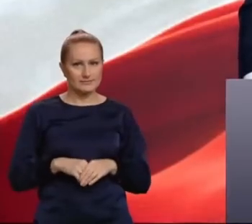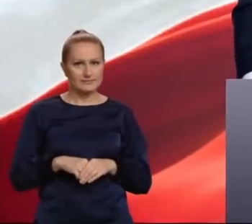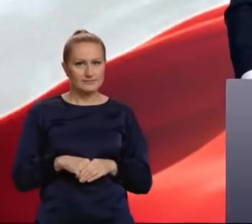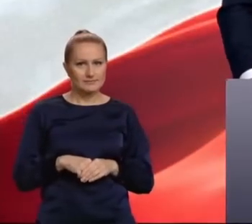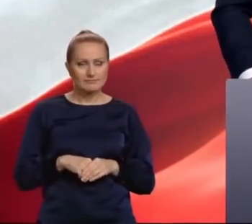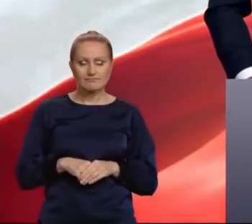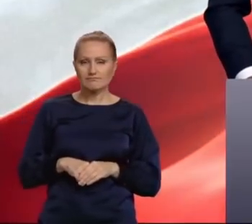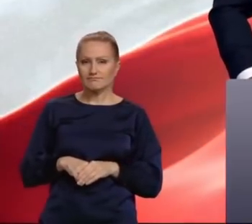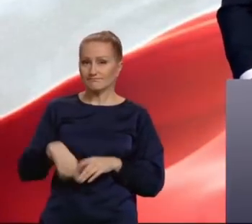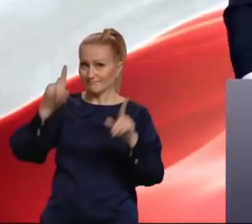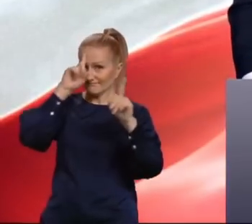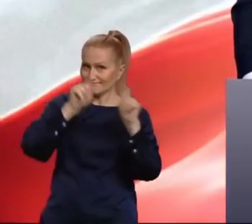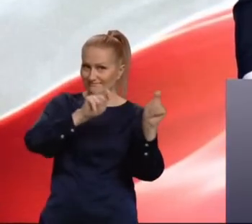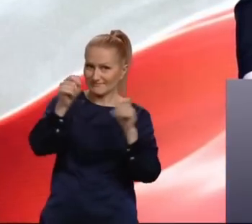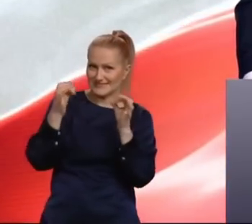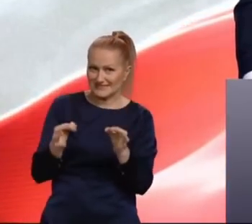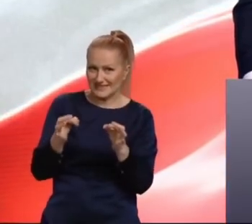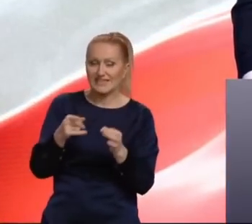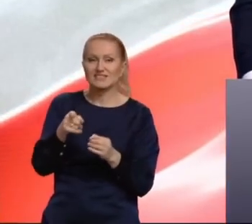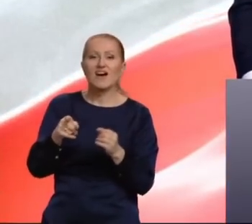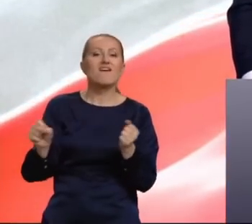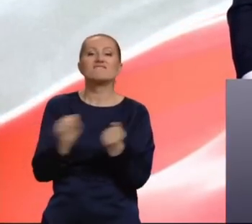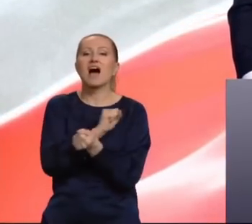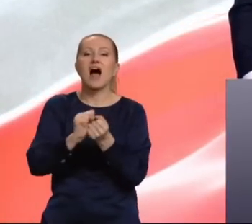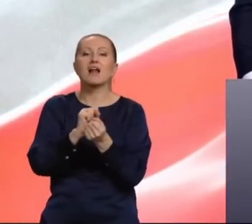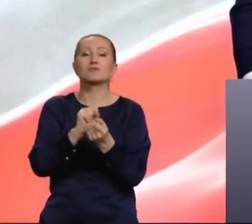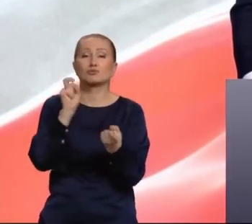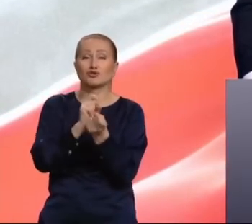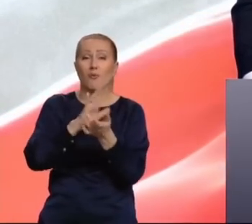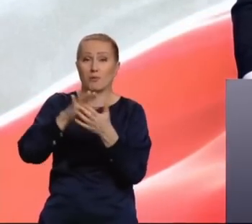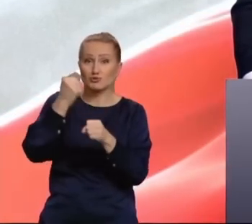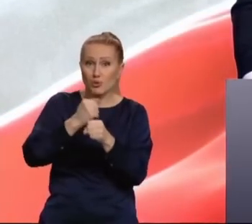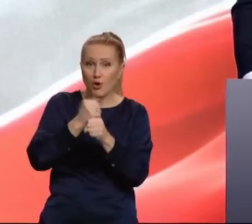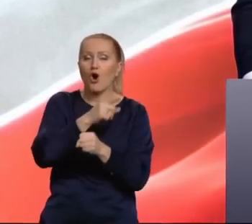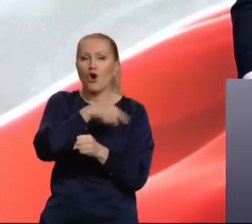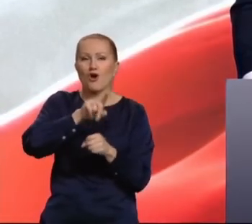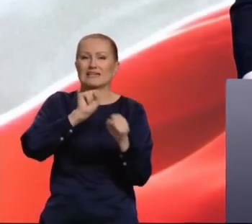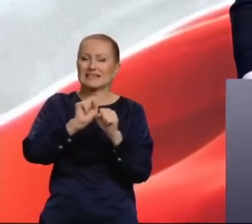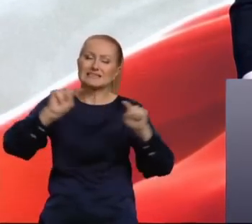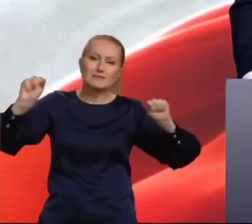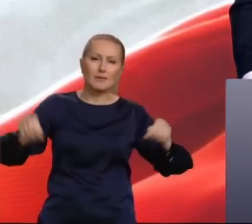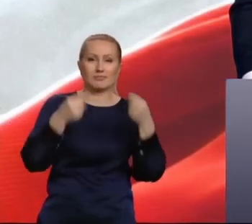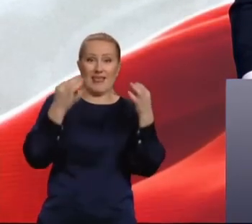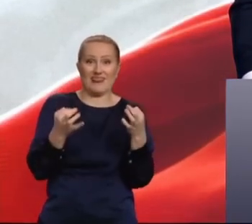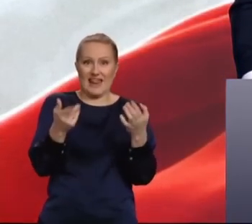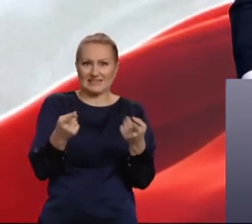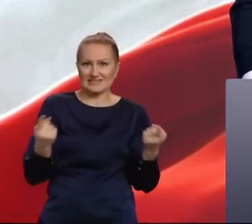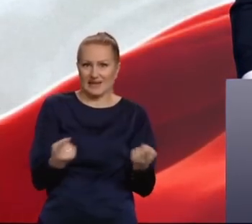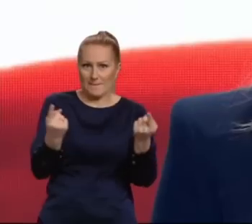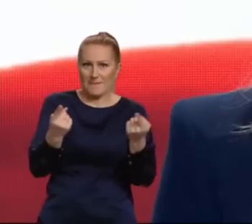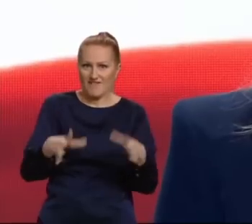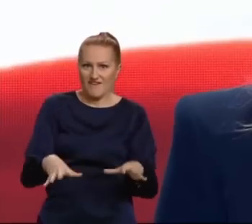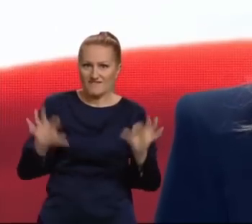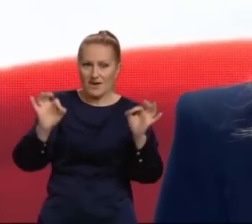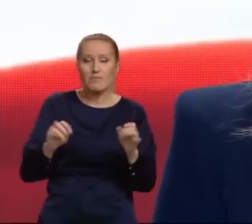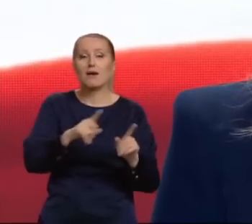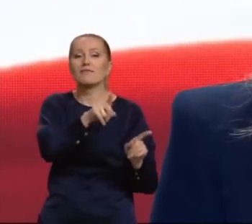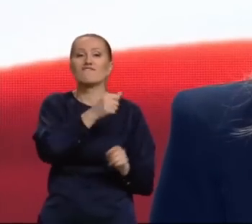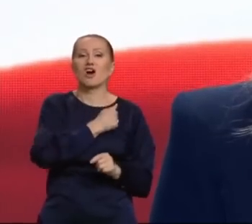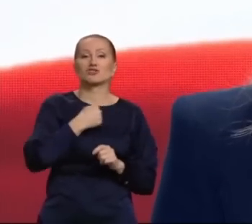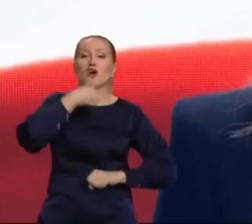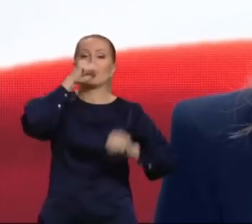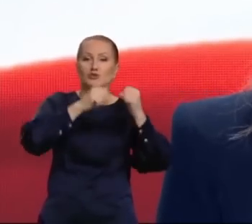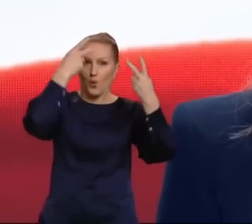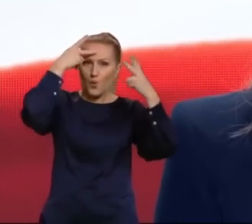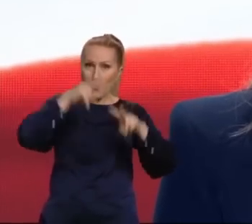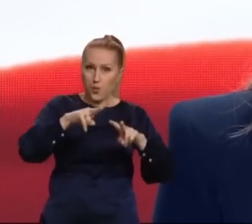I przypomnijmy w tym miejscu, sposób walki z bezrobociem również jest przedmiotem gorących sporów w obecnej kampanii. Przypomnijmy, sobie w Sejmie dali po